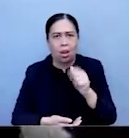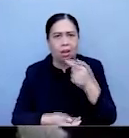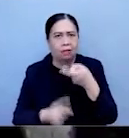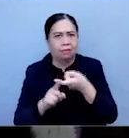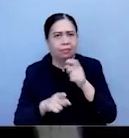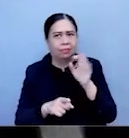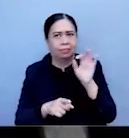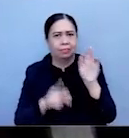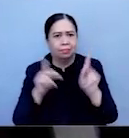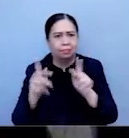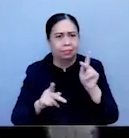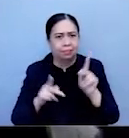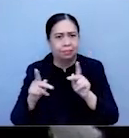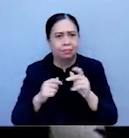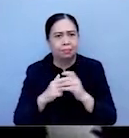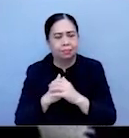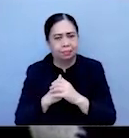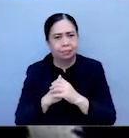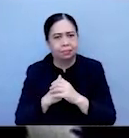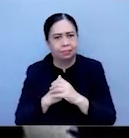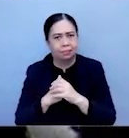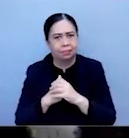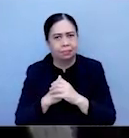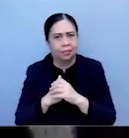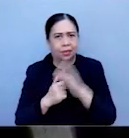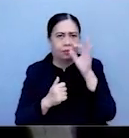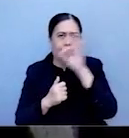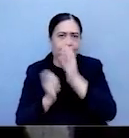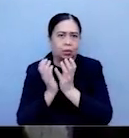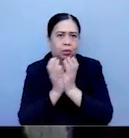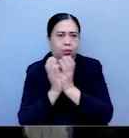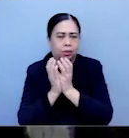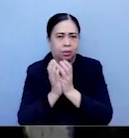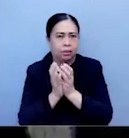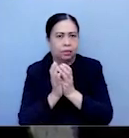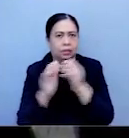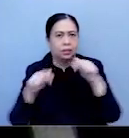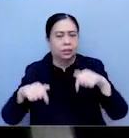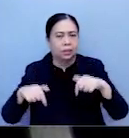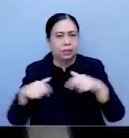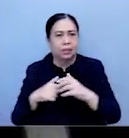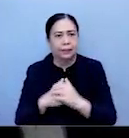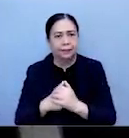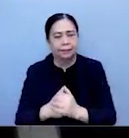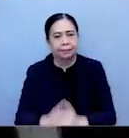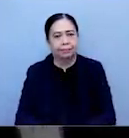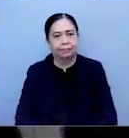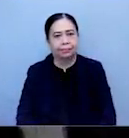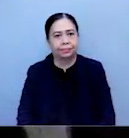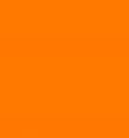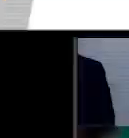people from the Filipino community and the Filipino people here.